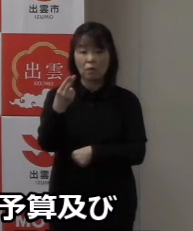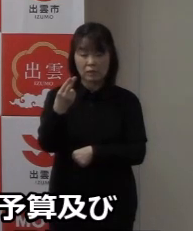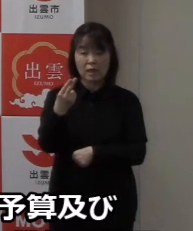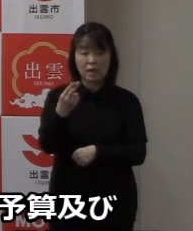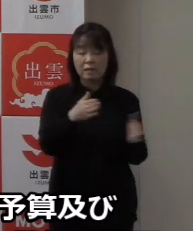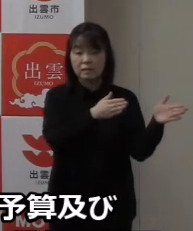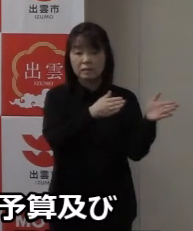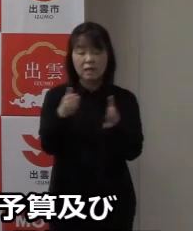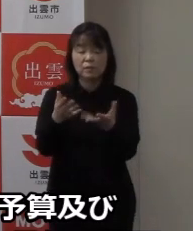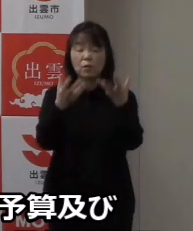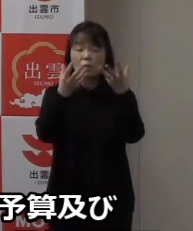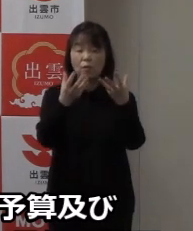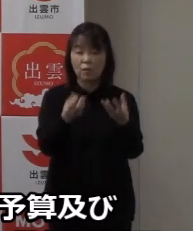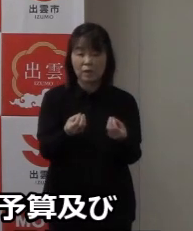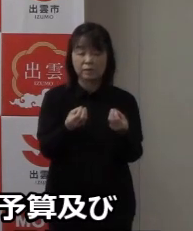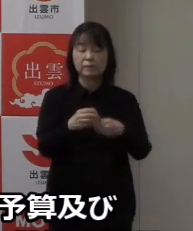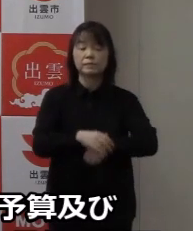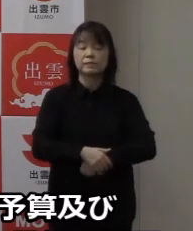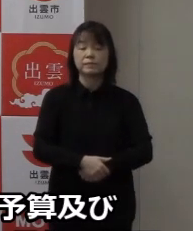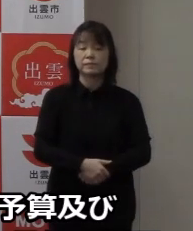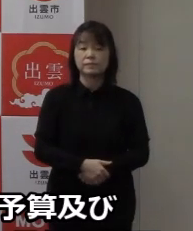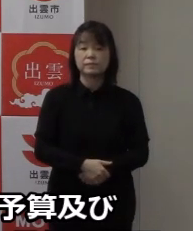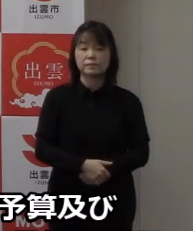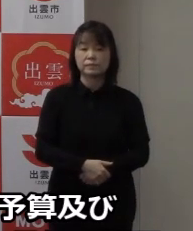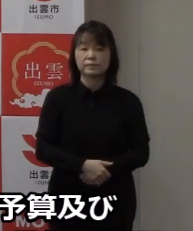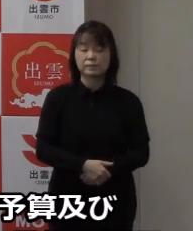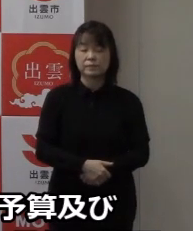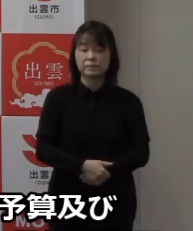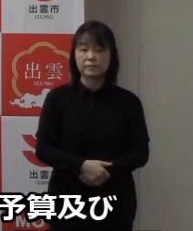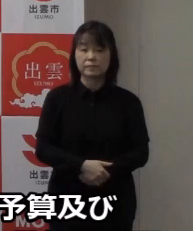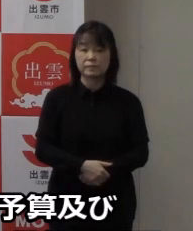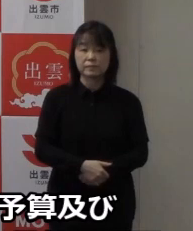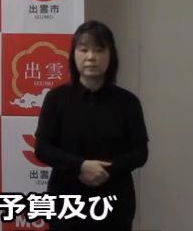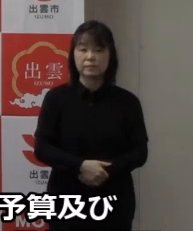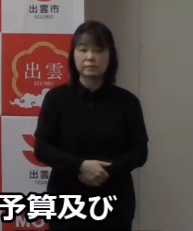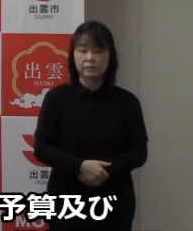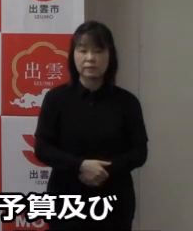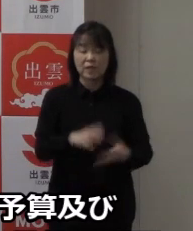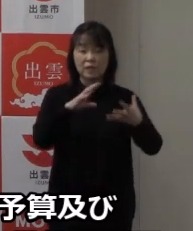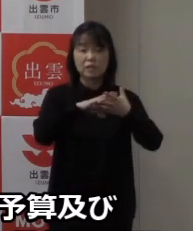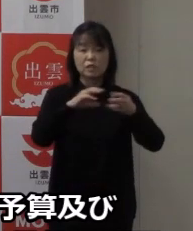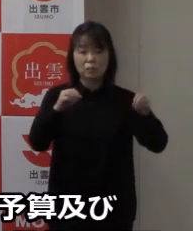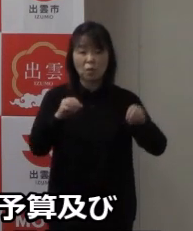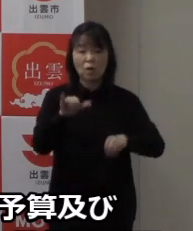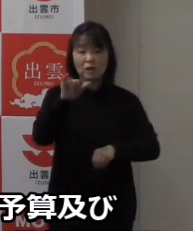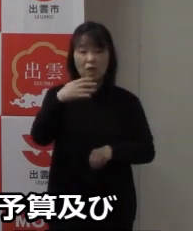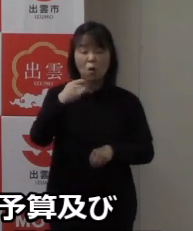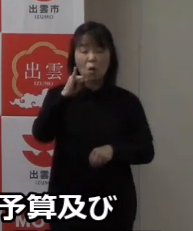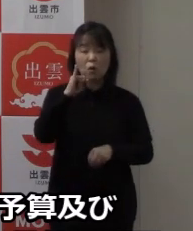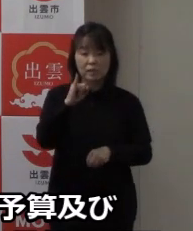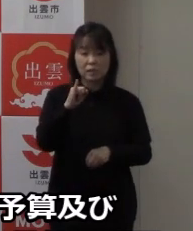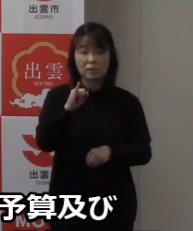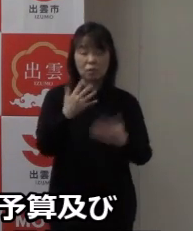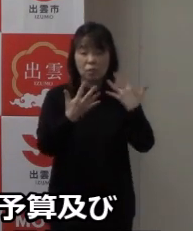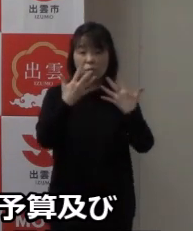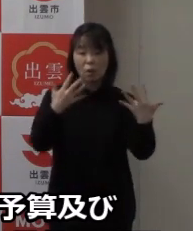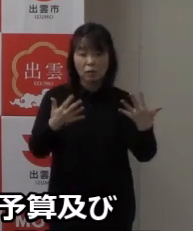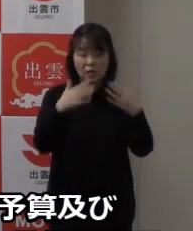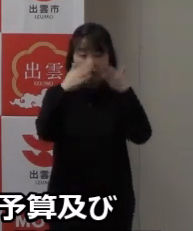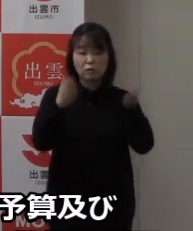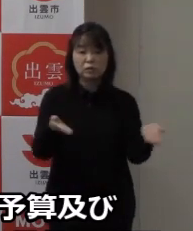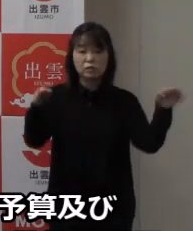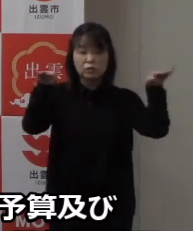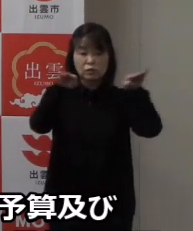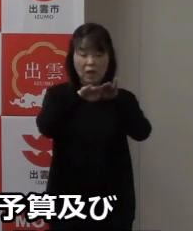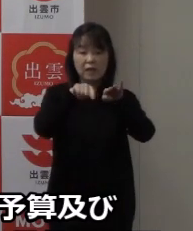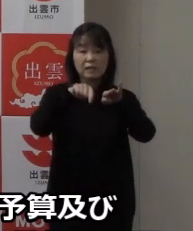整備を終えるということになります。そして、出雲弥生の森博物館の管理でありますが、今、ク